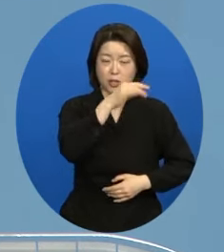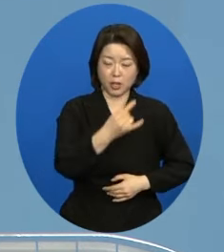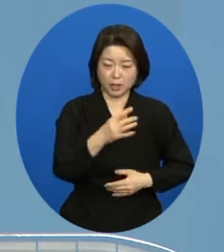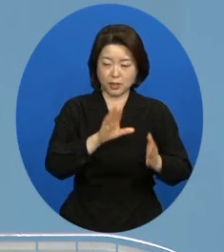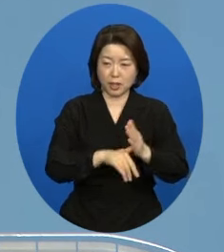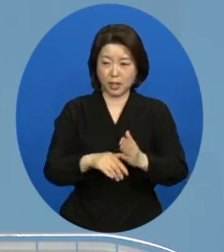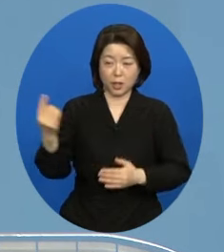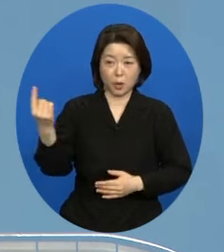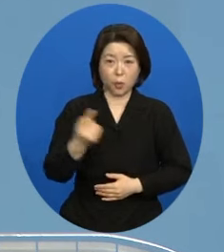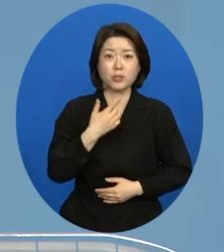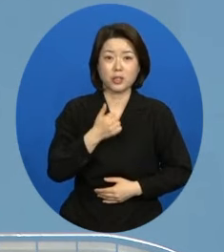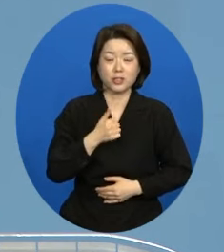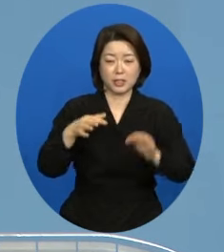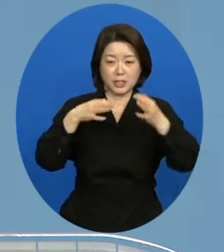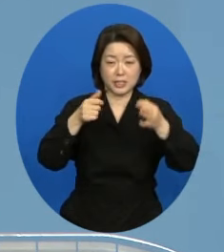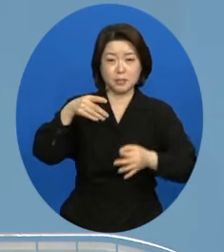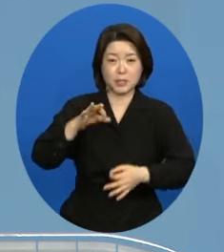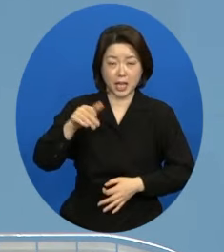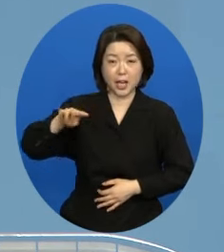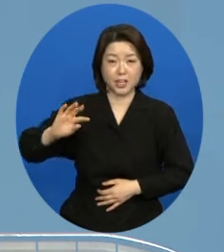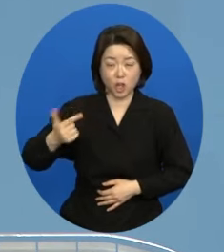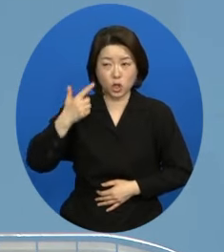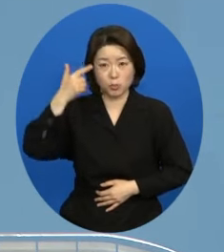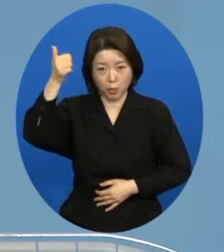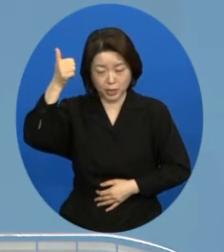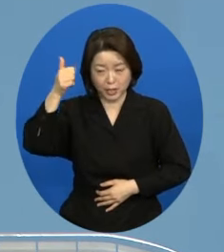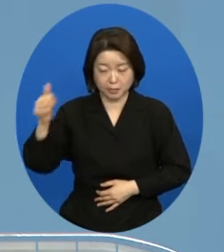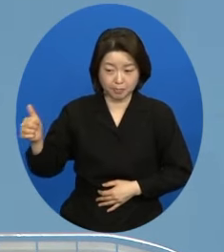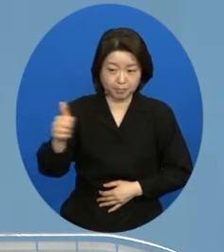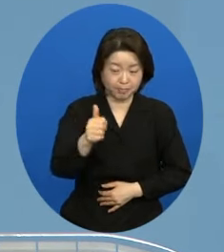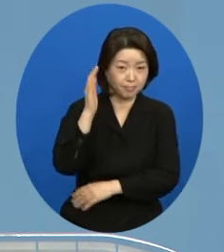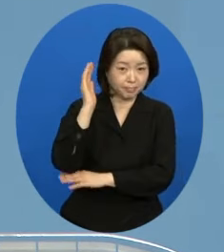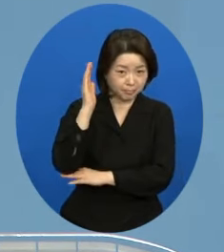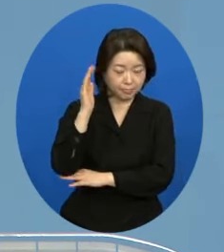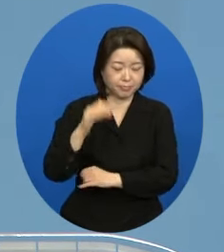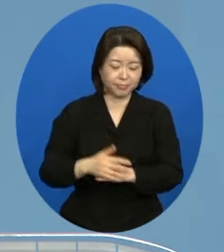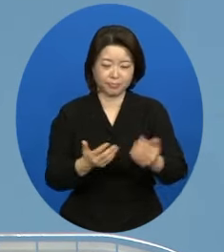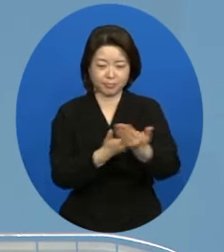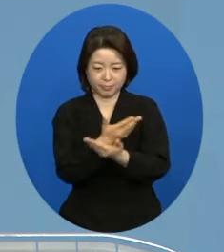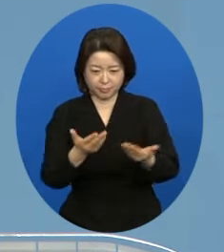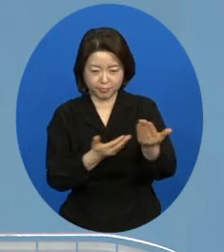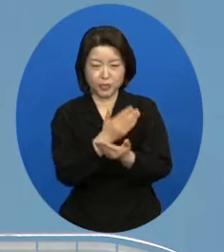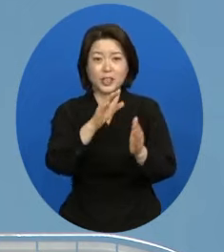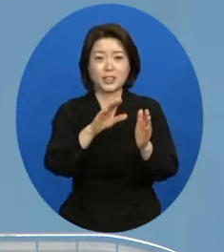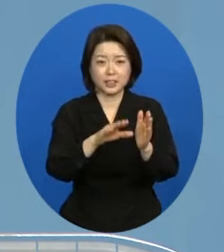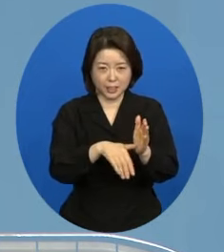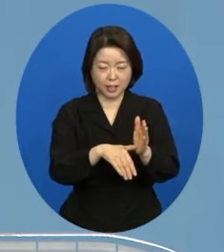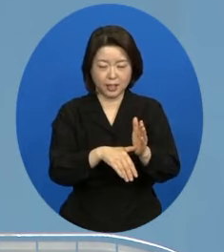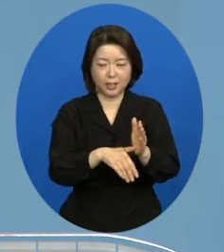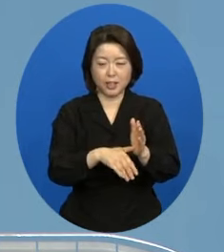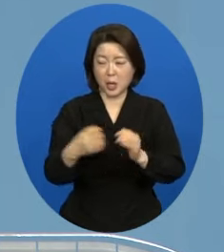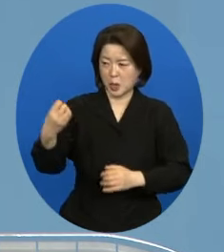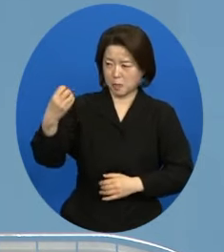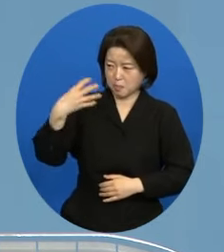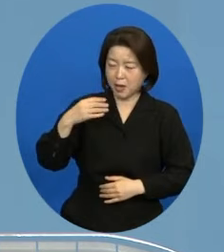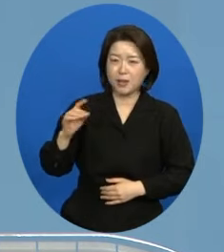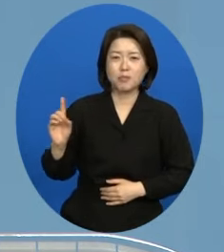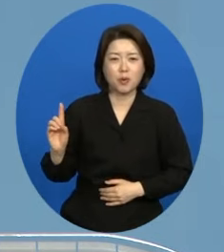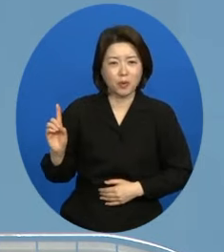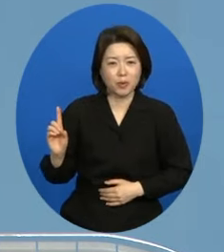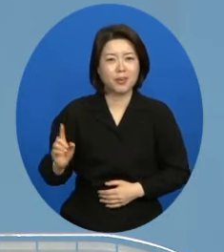오셨던 김상현 목사님께서 오셔서 아 교재를 하다가 식사를 하다가 그런 간증을 해